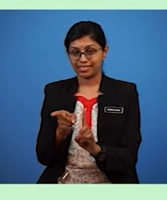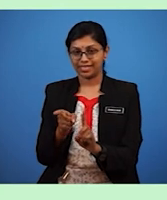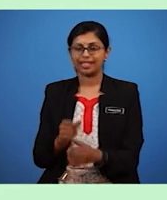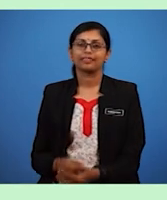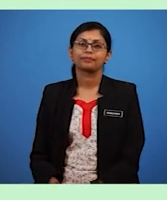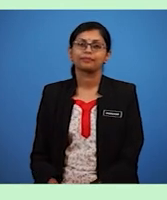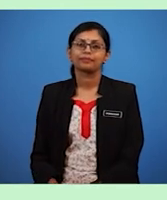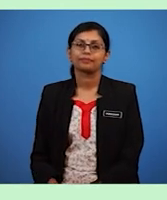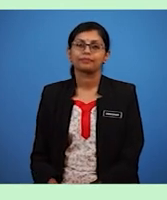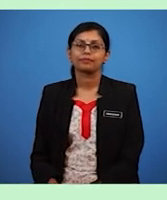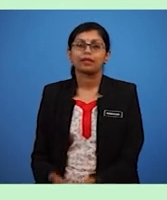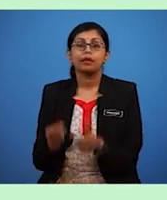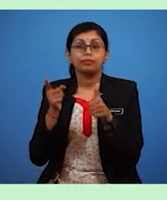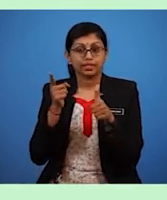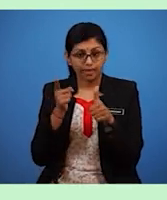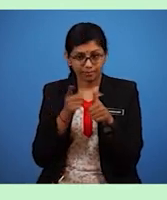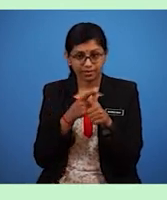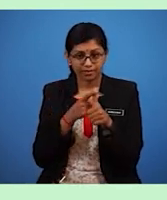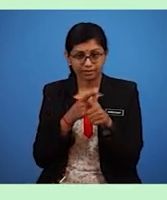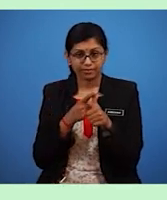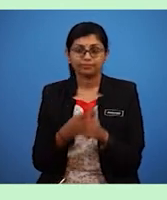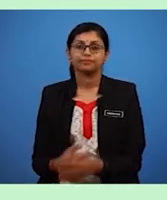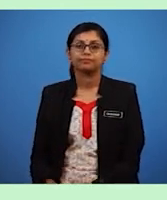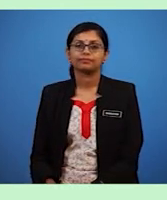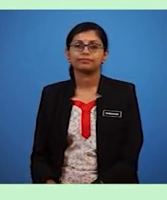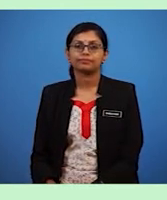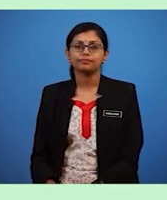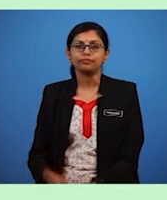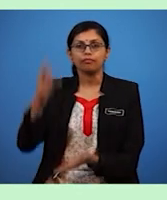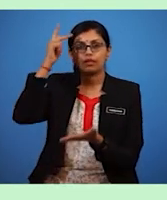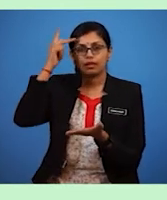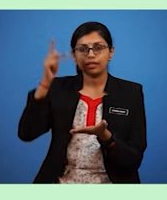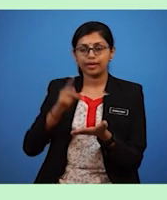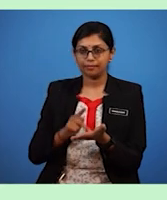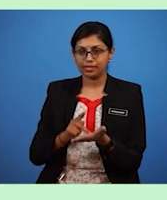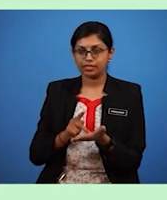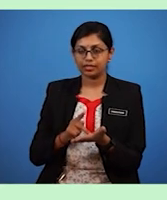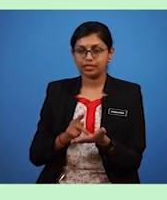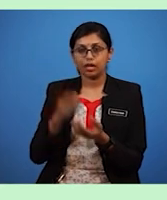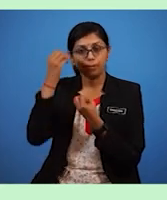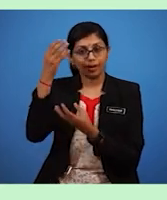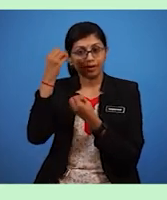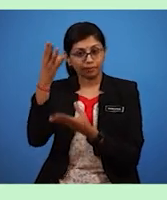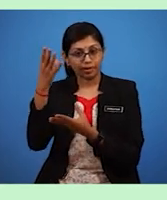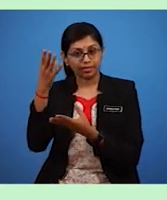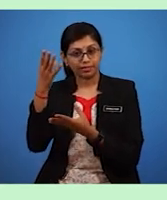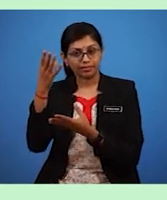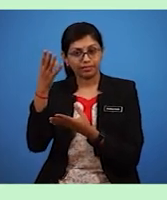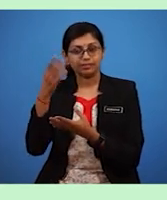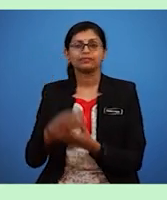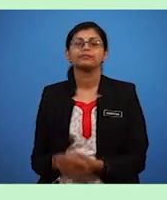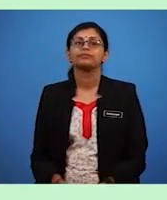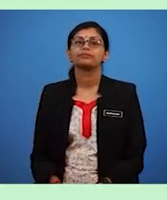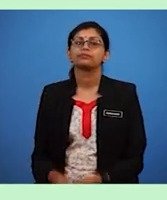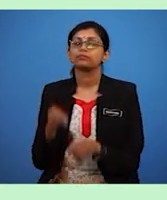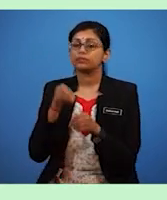terlibat. Langkah pertama, kenal pasti maklumat yang terdapat